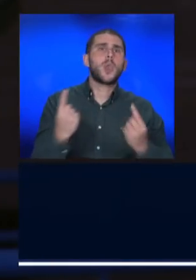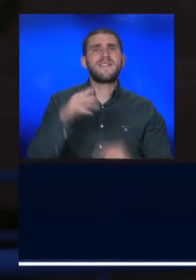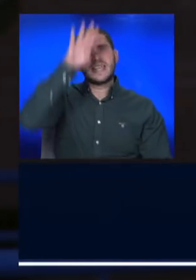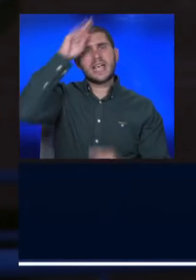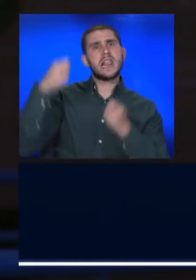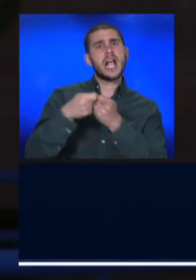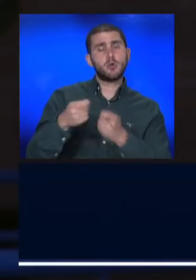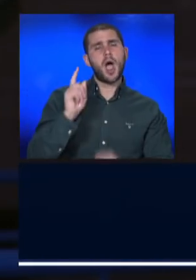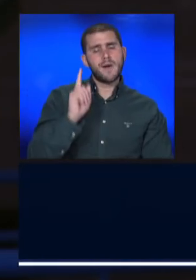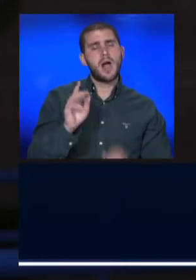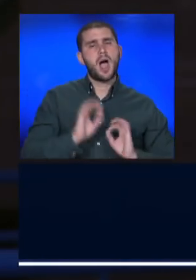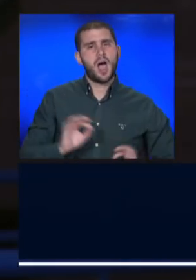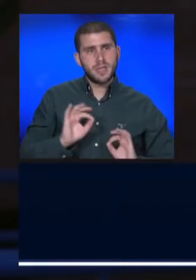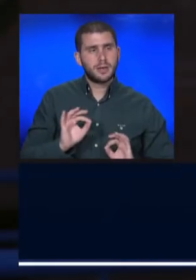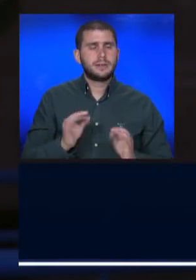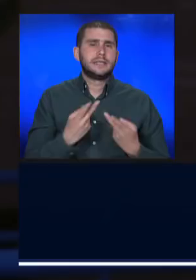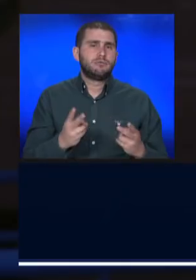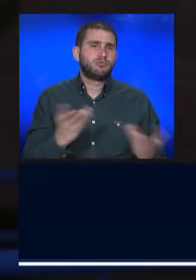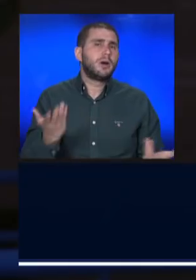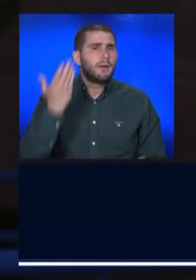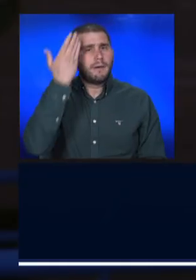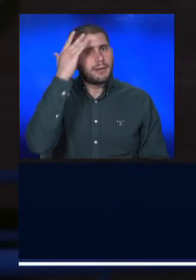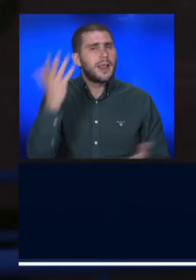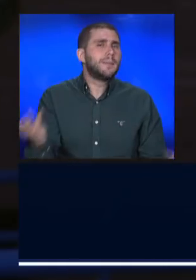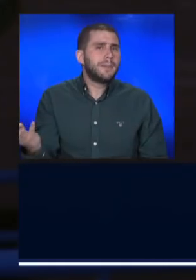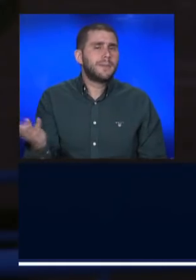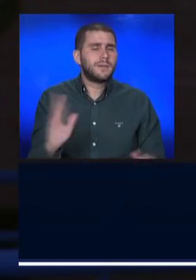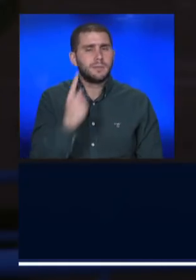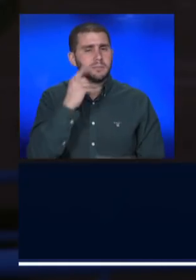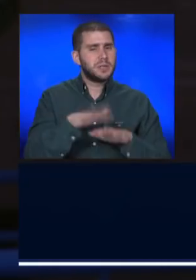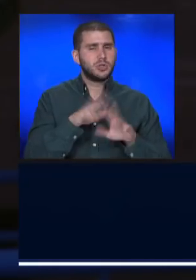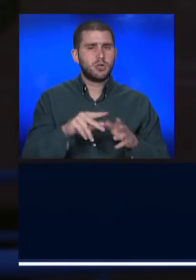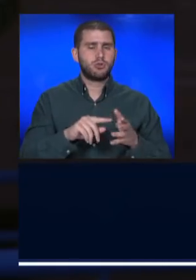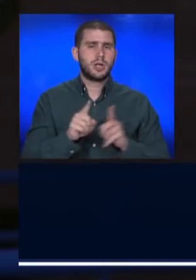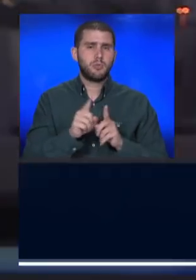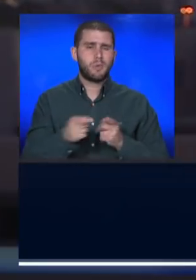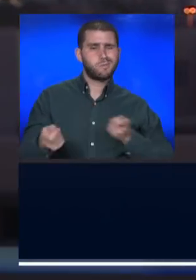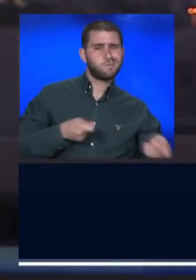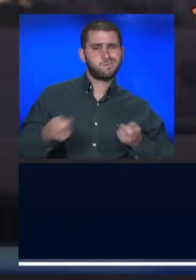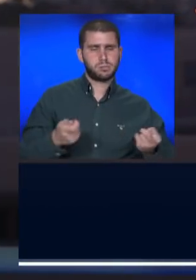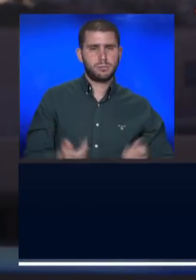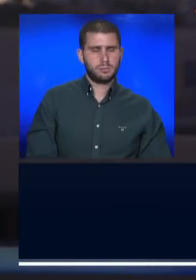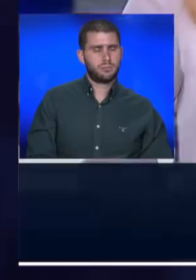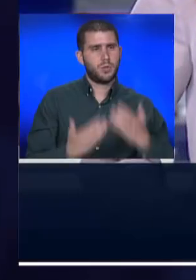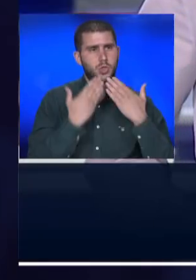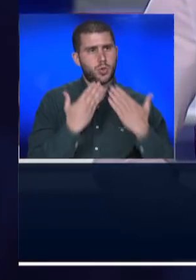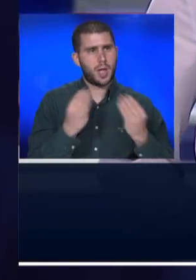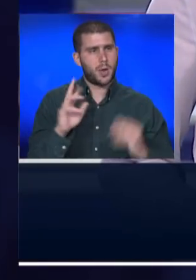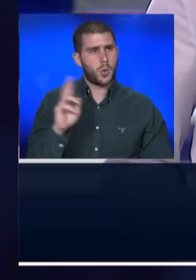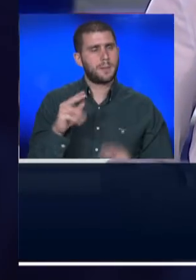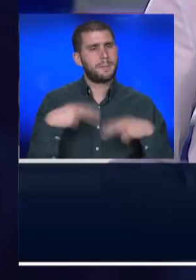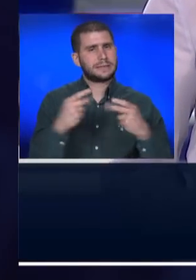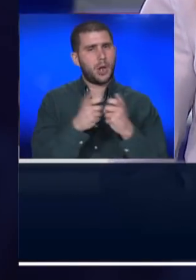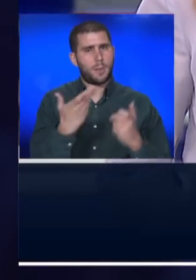חושב שאי אפשר שלא להתרשם שיש פה יד מכוונת. רועי, תודה. תודה. מיכל, חזרה אלייך. תודה